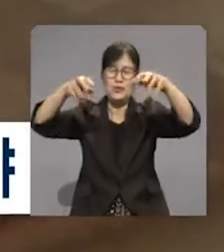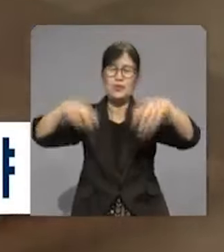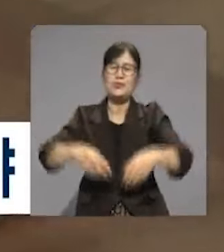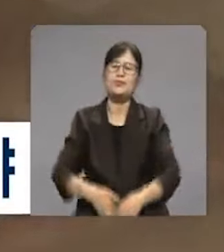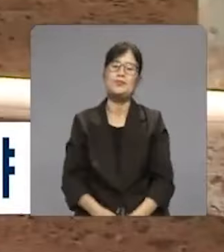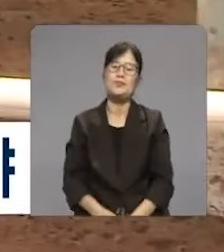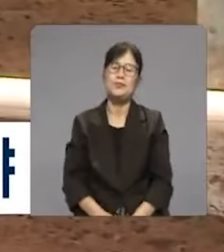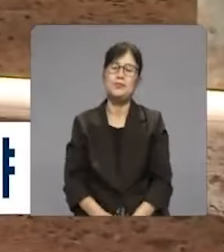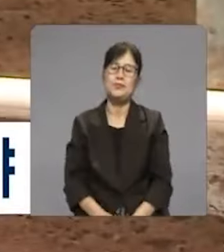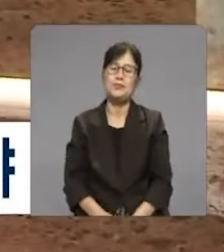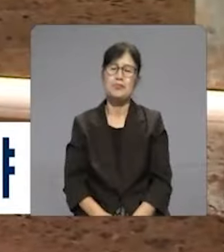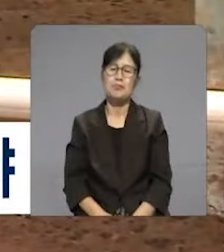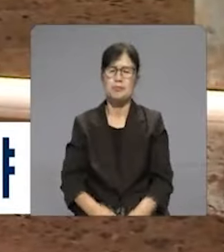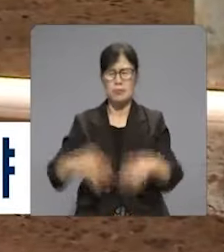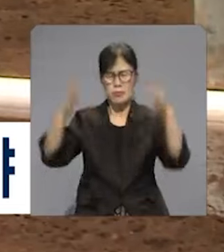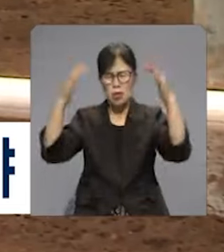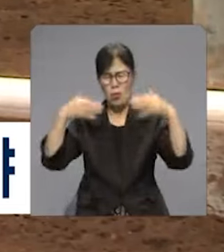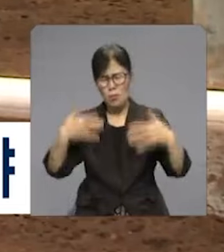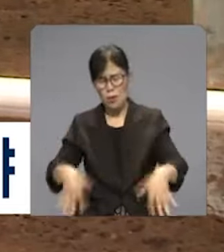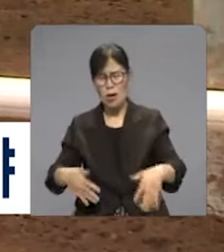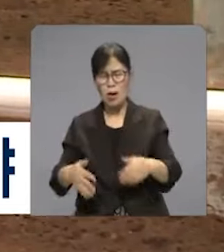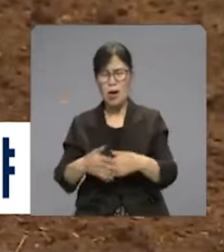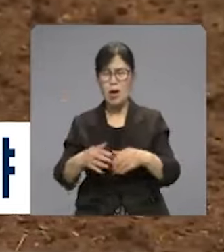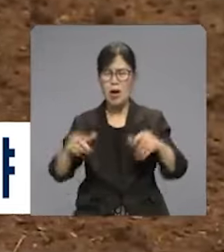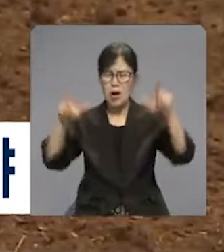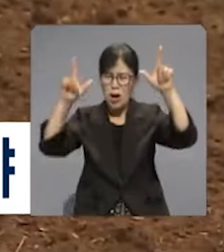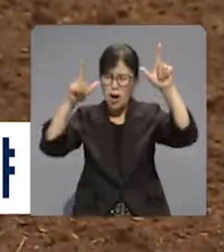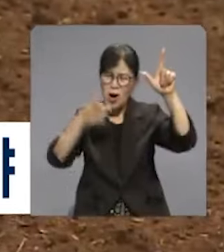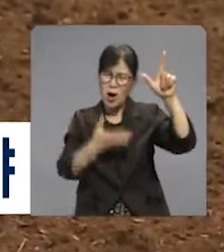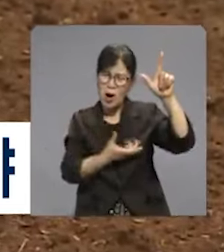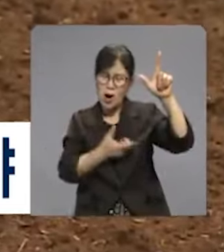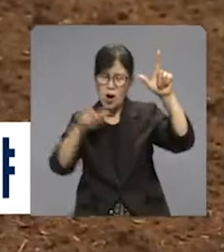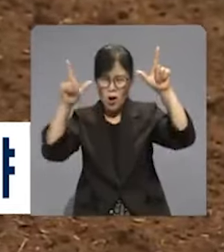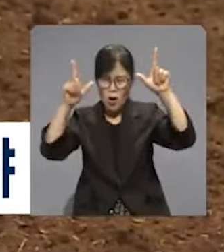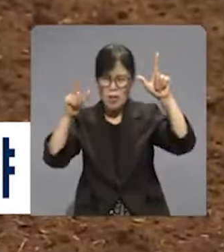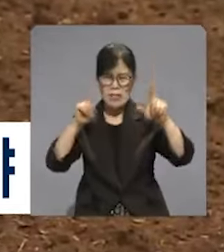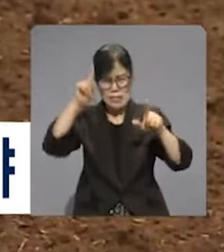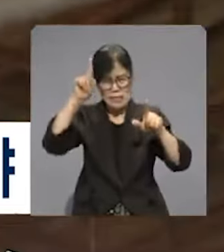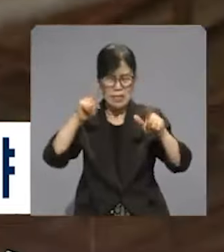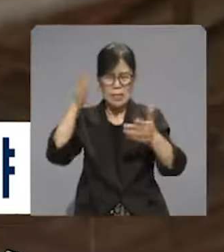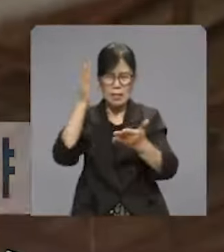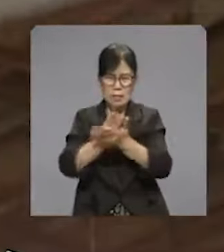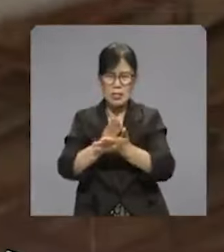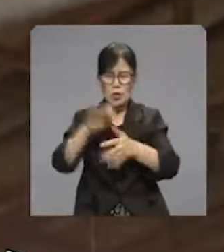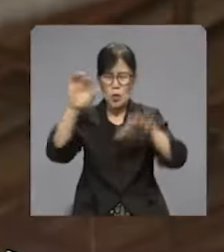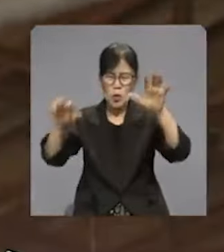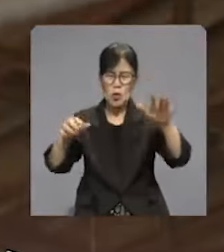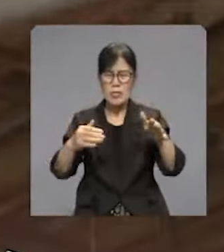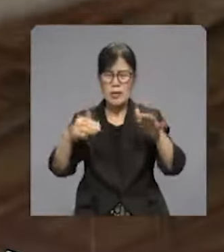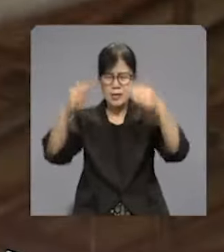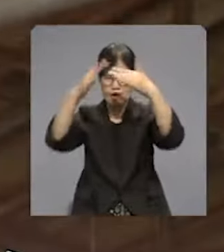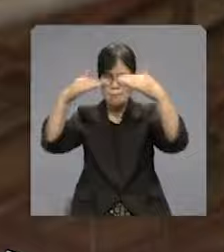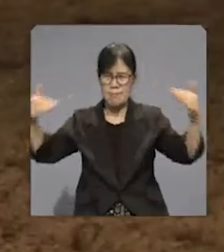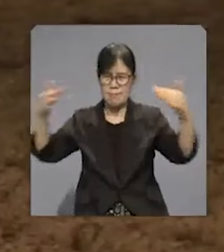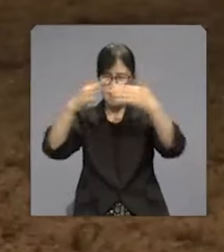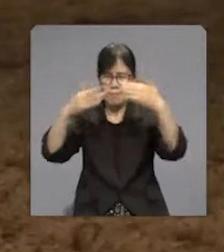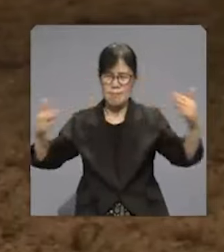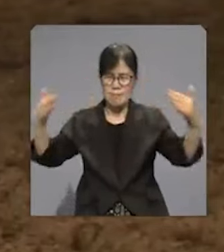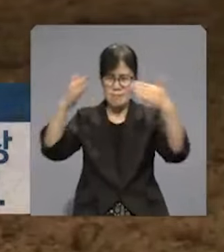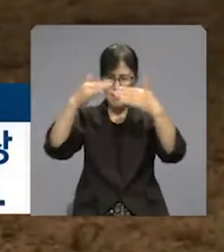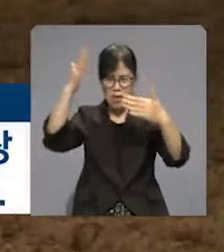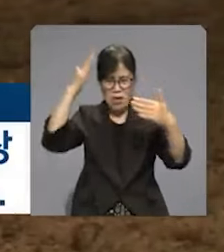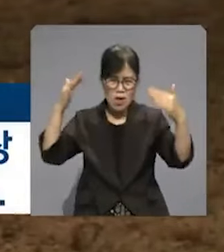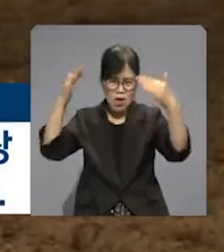뿌려댑니다. 더위에 약한 젖소들이 스트레스를 받지 않도록 축사 곳곳에는 차광막을 설치했습니다.